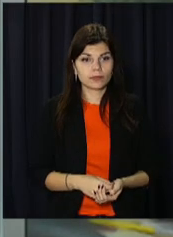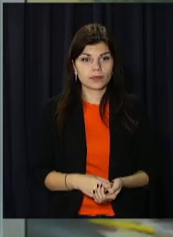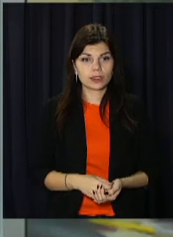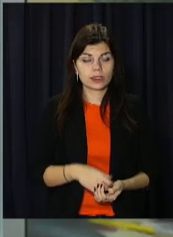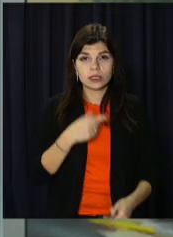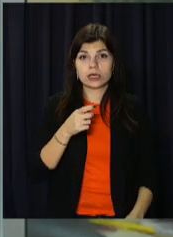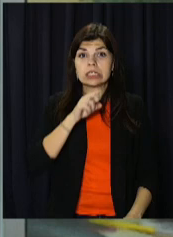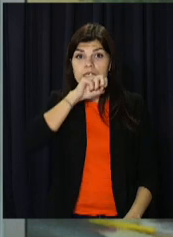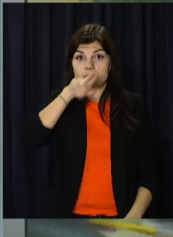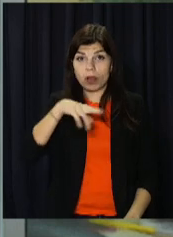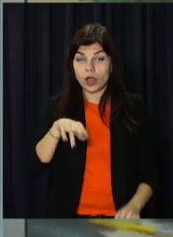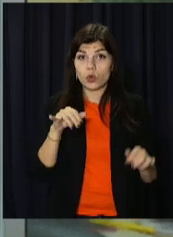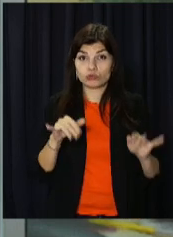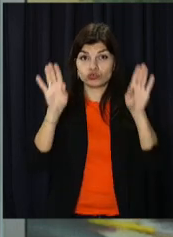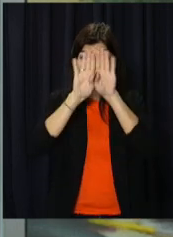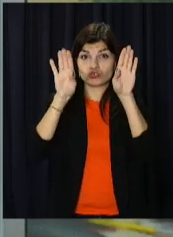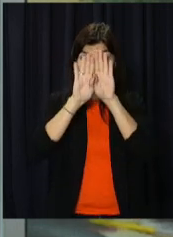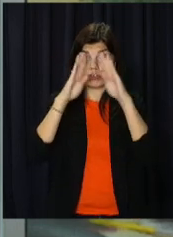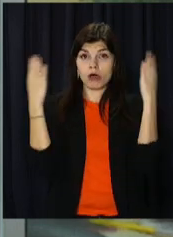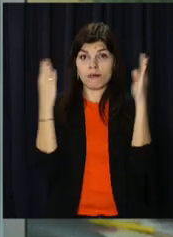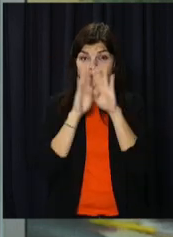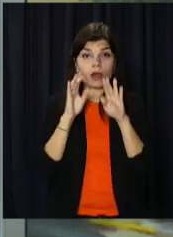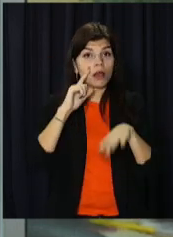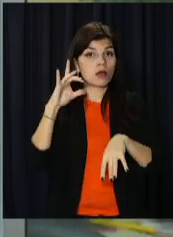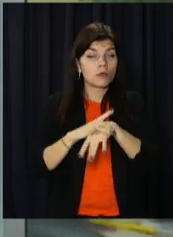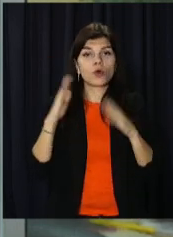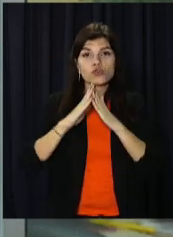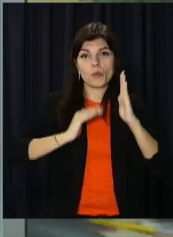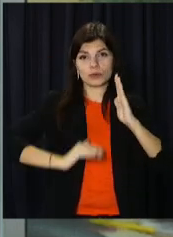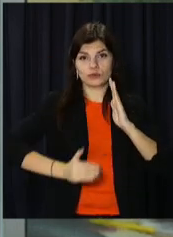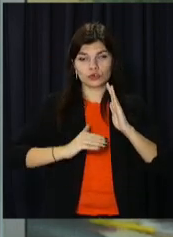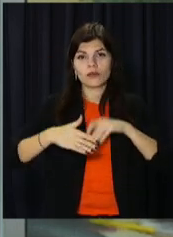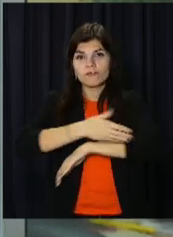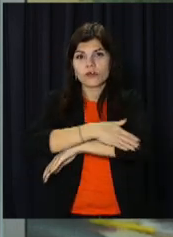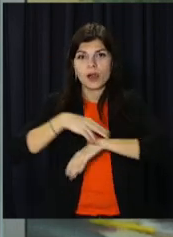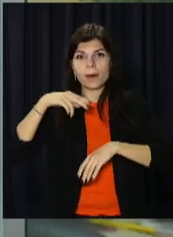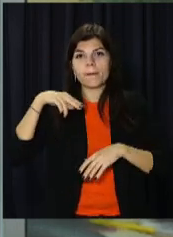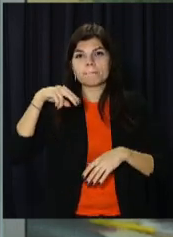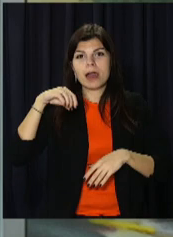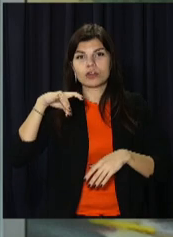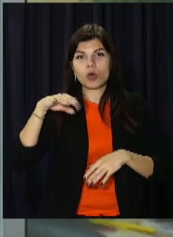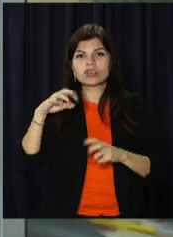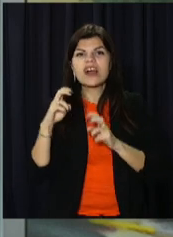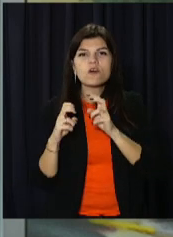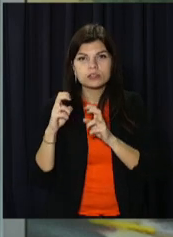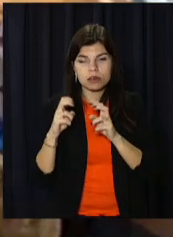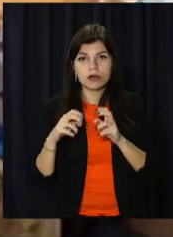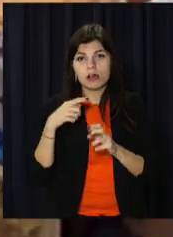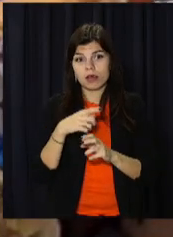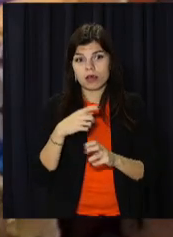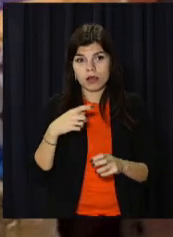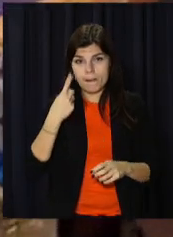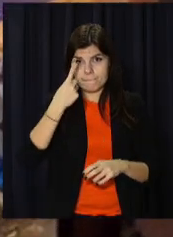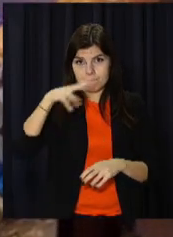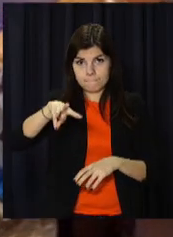Змія у шафі. Таку несподівану знахідку виявили мешканці приватного будинку по вулиці Петрозаводській. Практично метровий